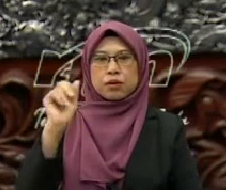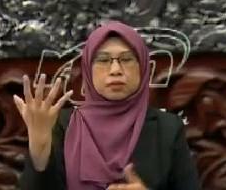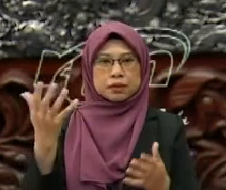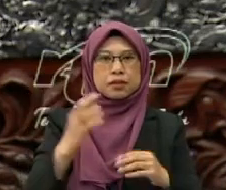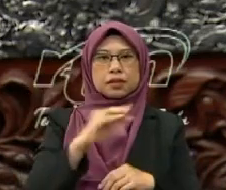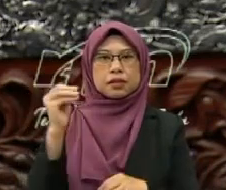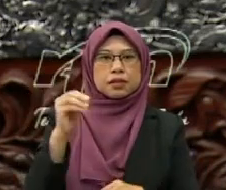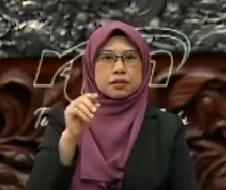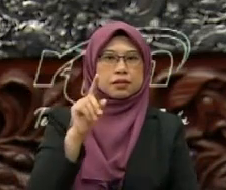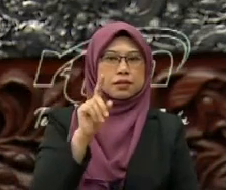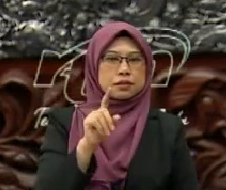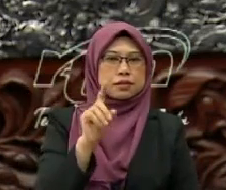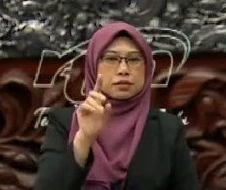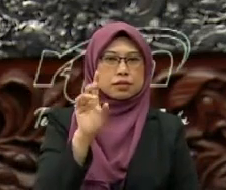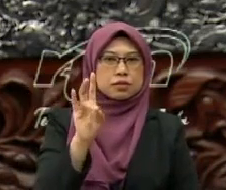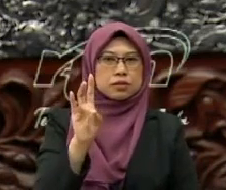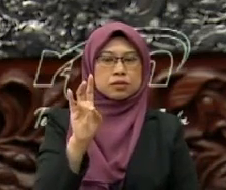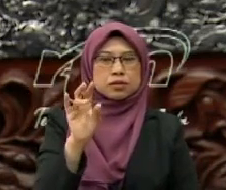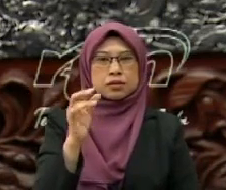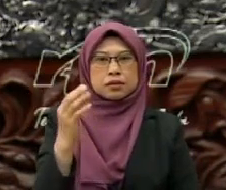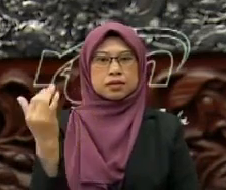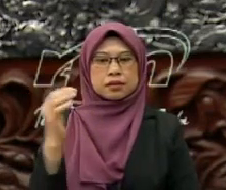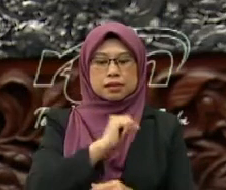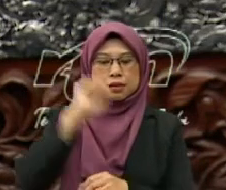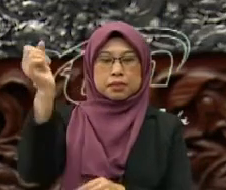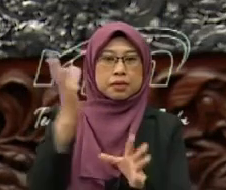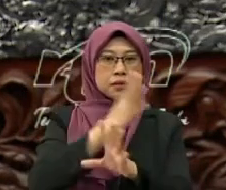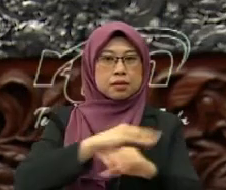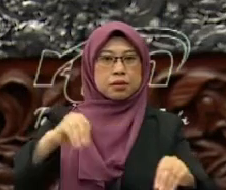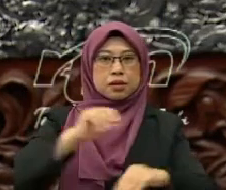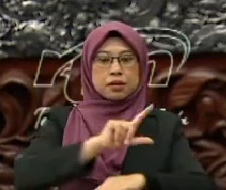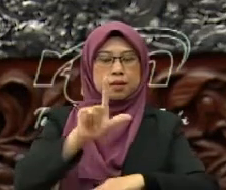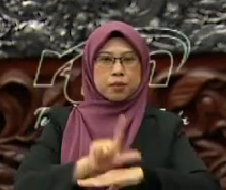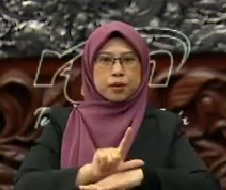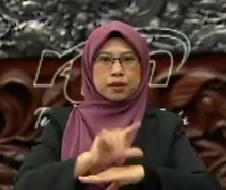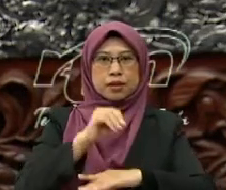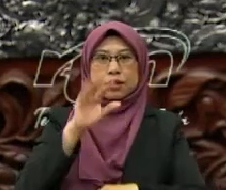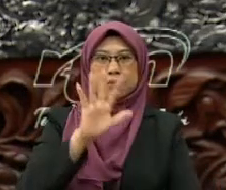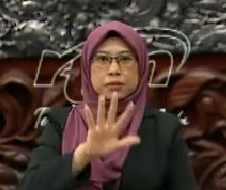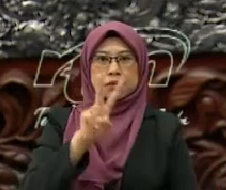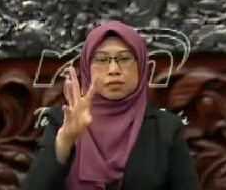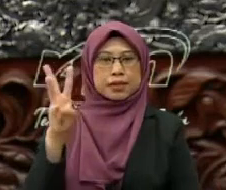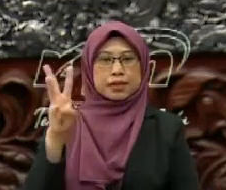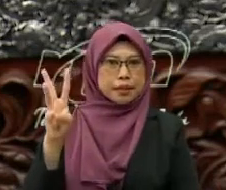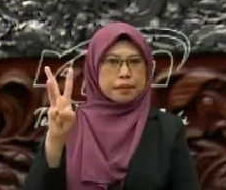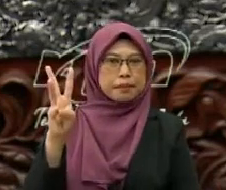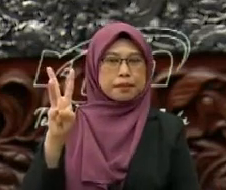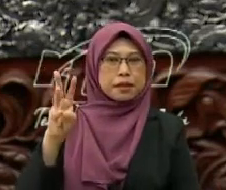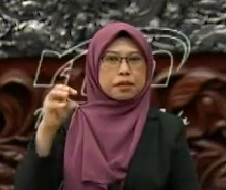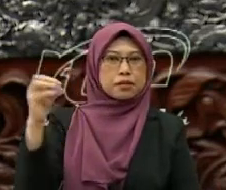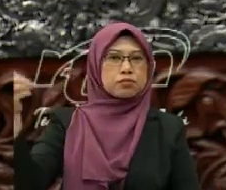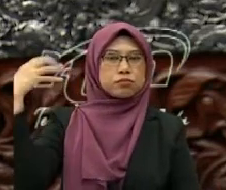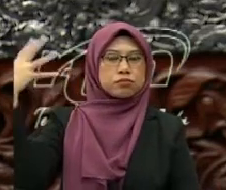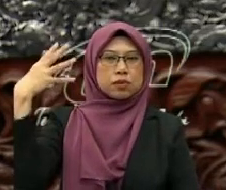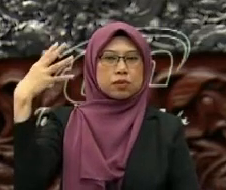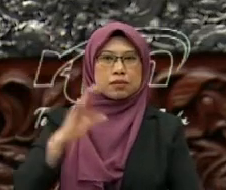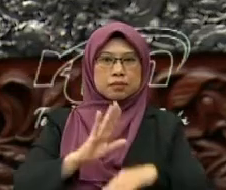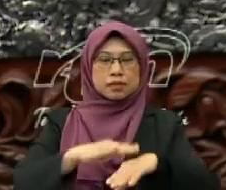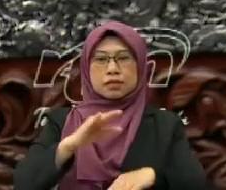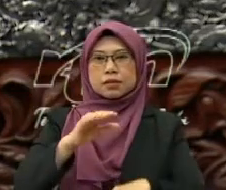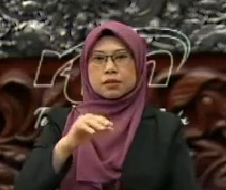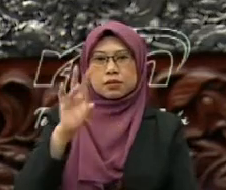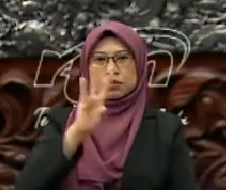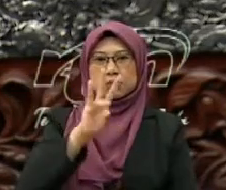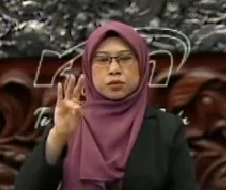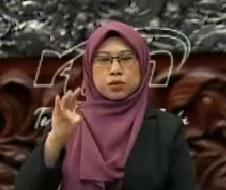317 buat station telemetri di Sabah Serawak dan Labuan 526 cairan amaran 77